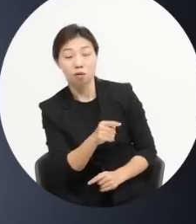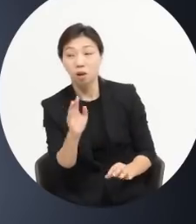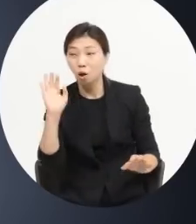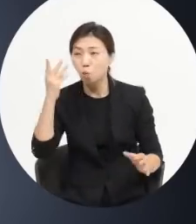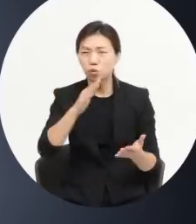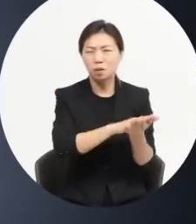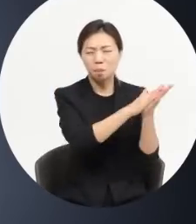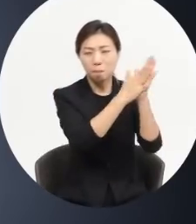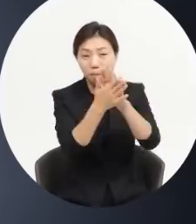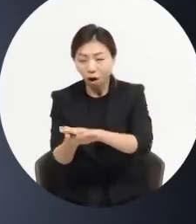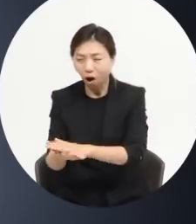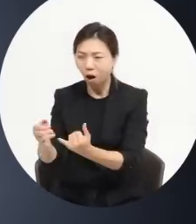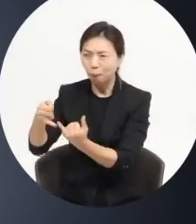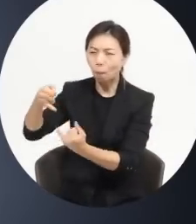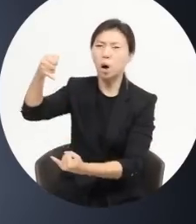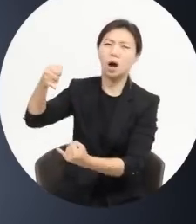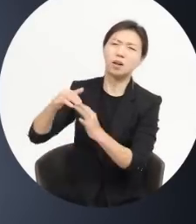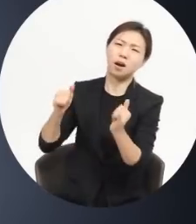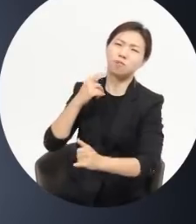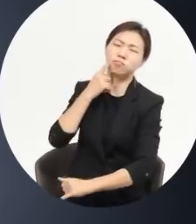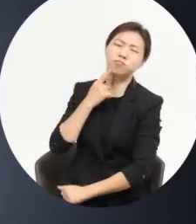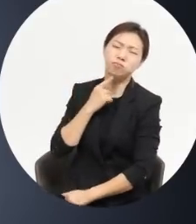빼빼한 거를 더 좋아하지 않습니까?